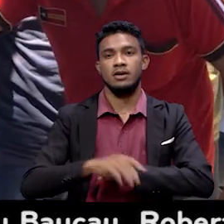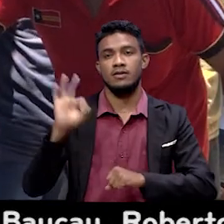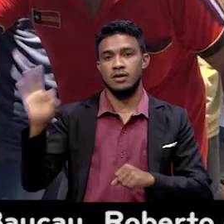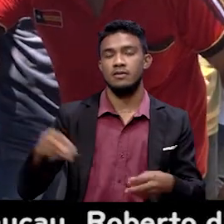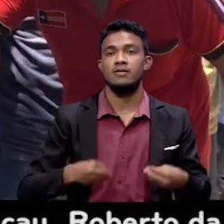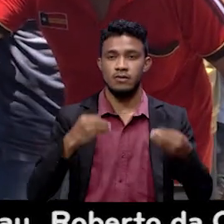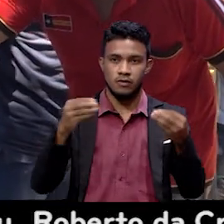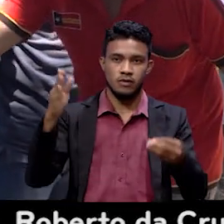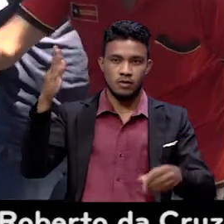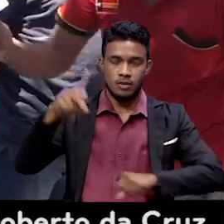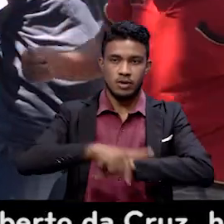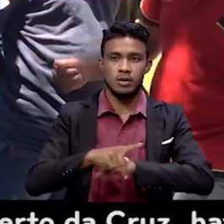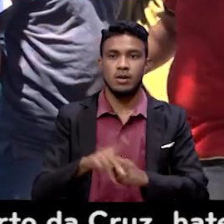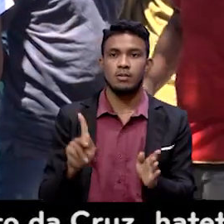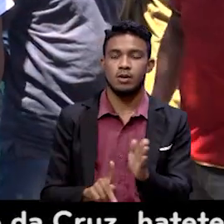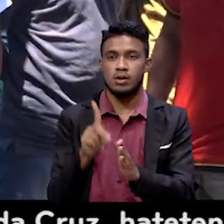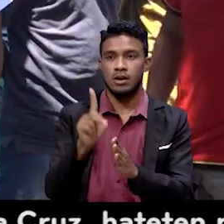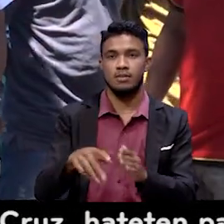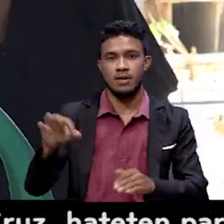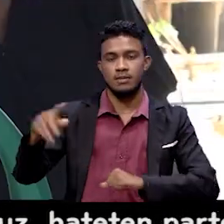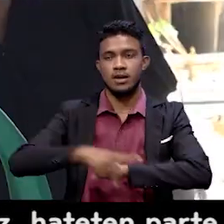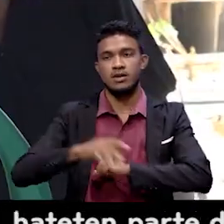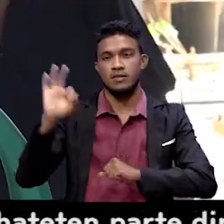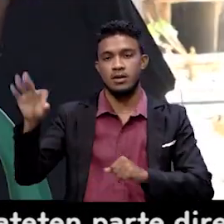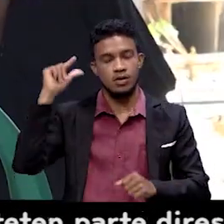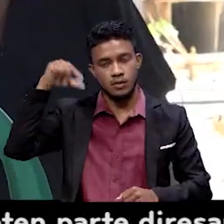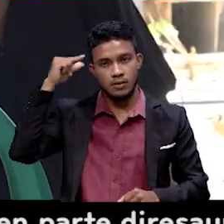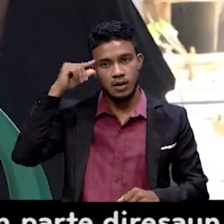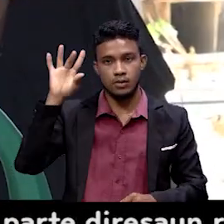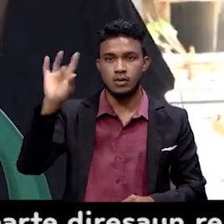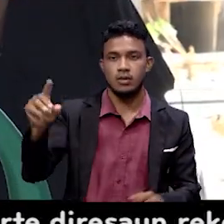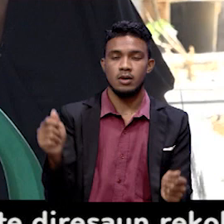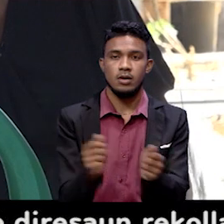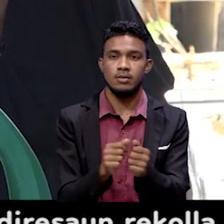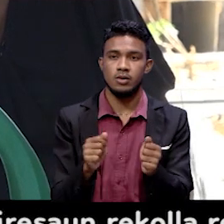politika no programa Fretilinian. Durante Fretiling viabiliza governo da Walu ba quadros no